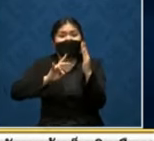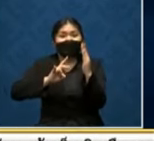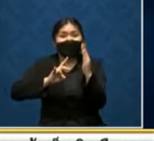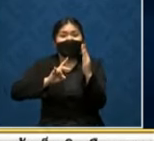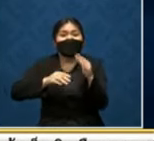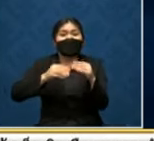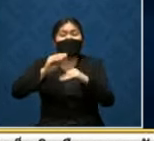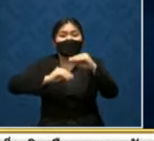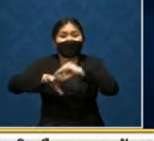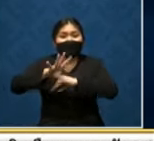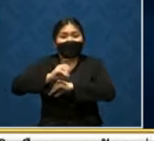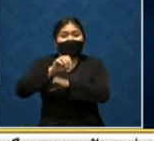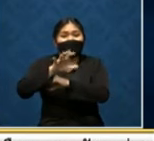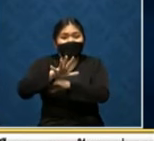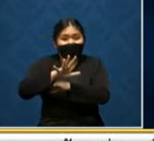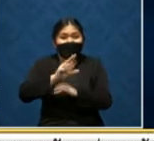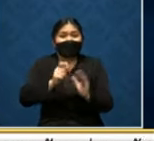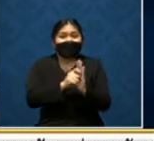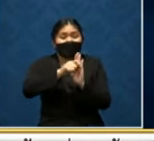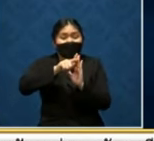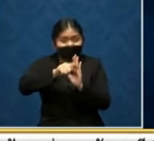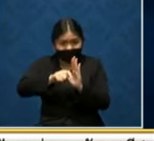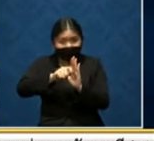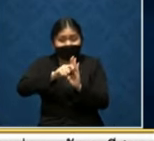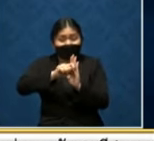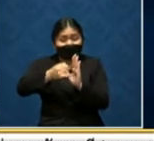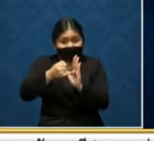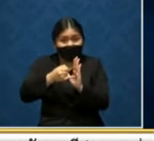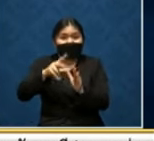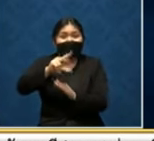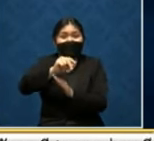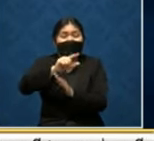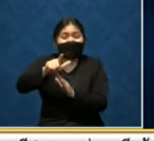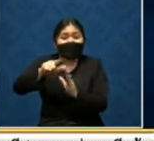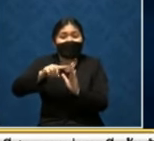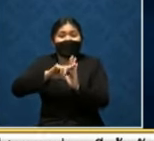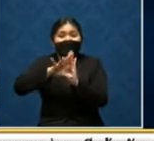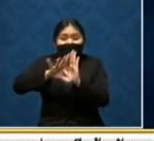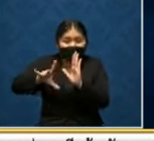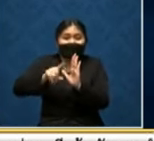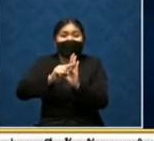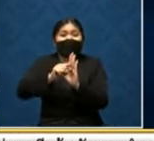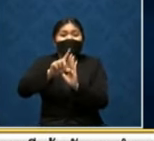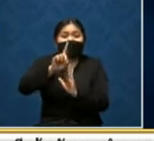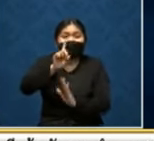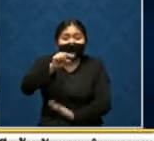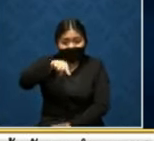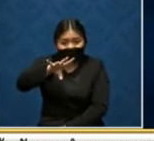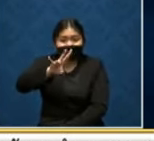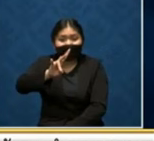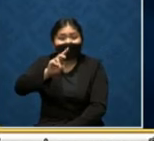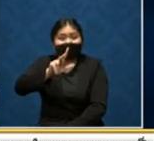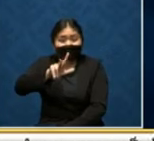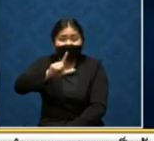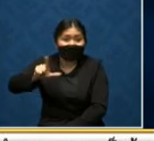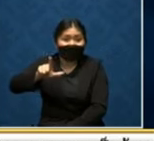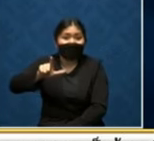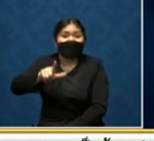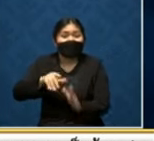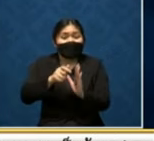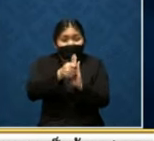โครงการอำนาจเจริญเอาไปเลย 30ล้านบาทเศษจังหวัดร้อยเอ็ดได้ไปน้อยนิดได้ไป 1.73ล้านบาทจังหวัด